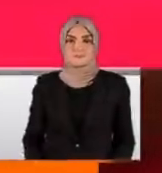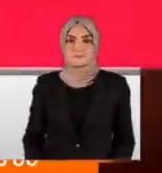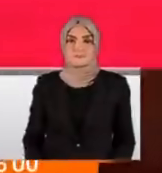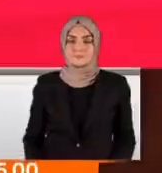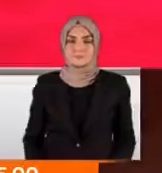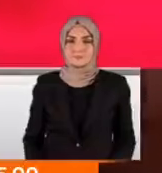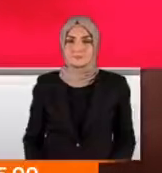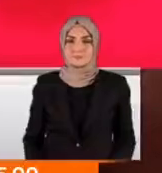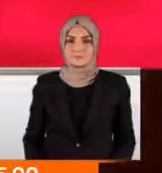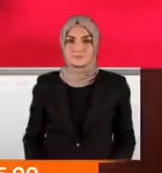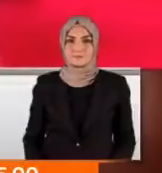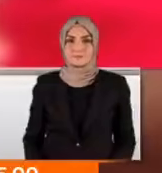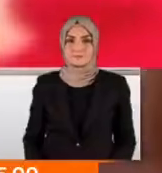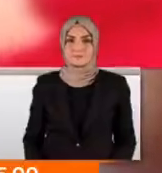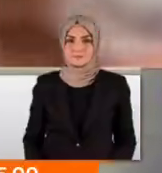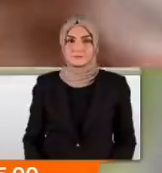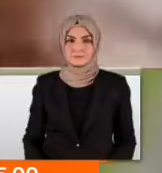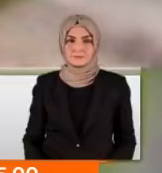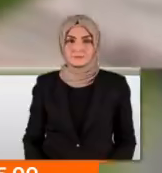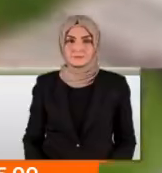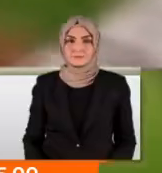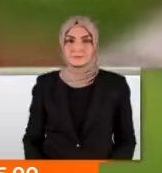Aga sonra